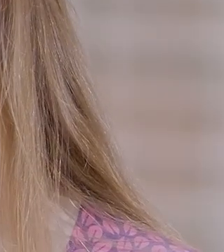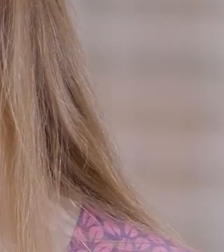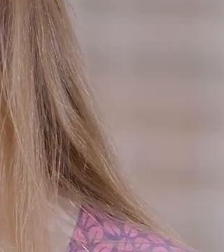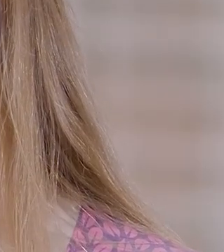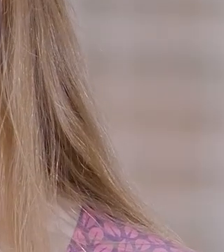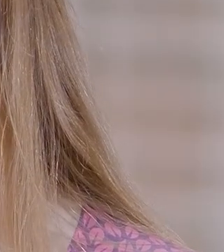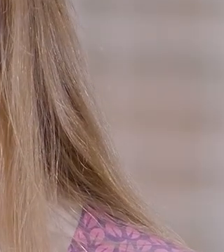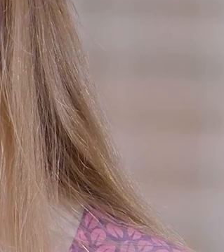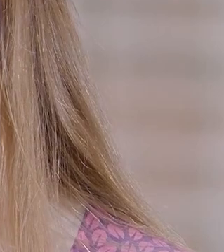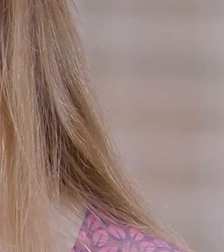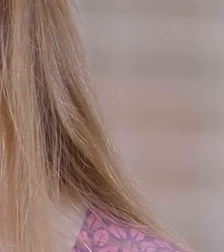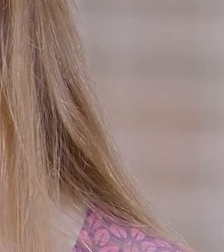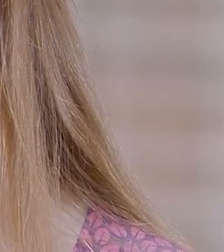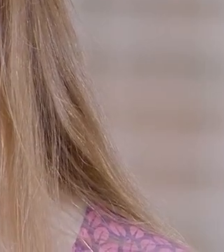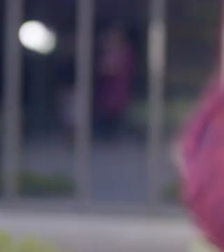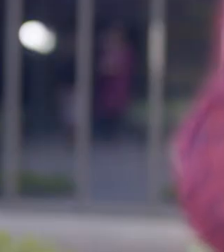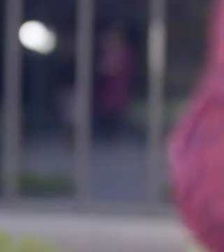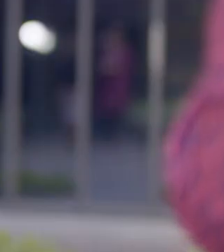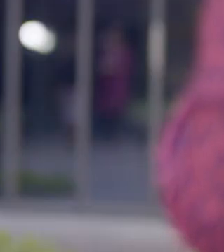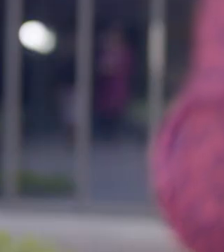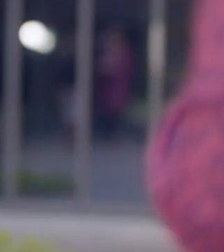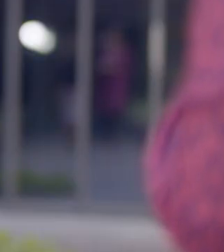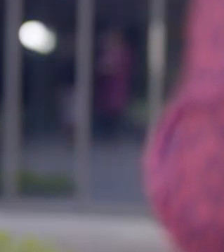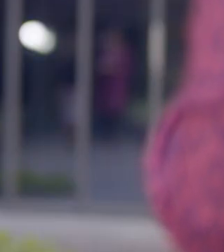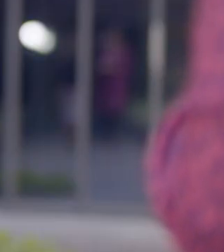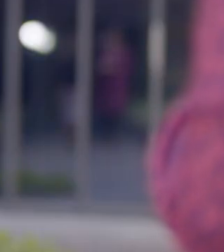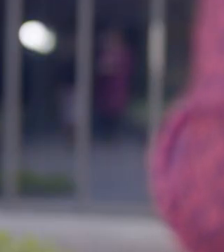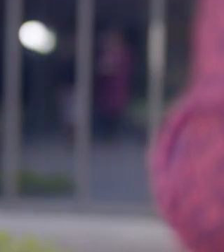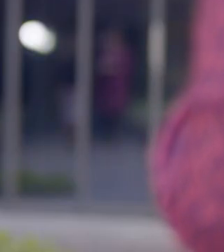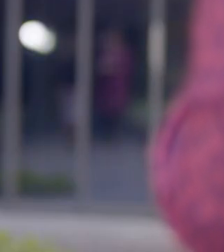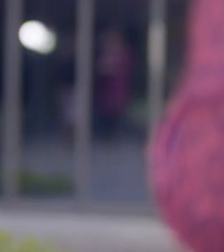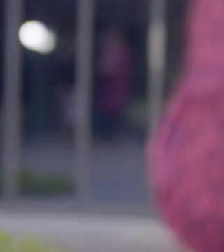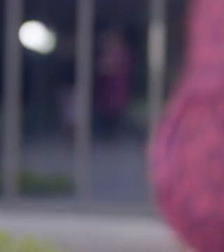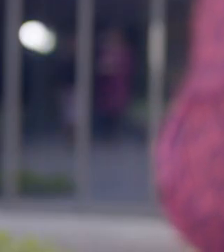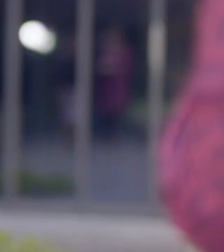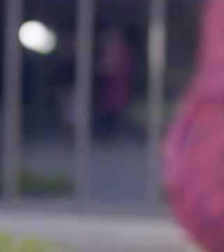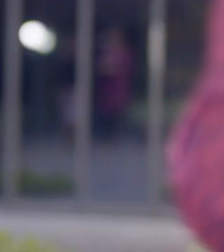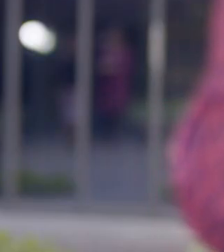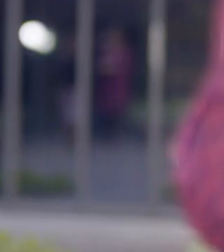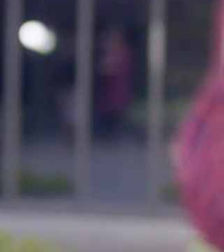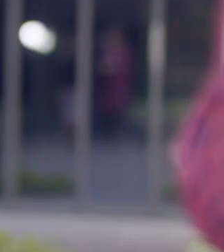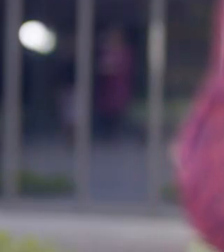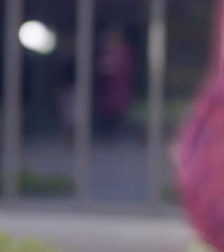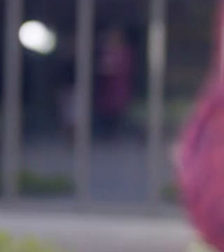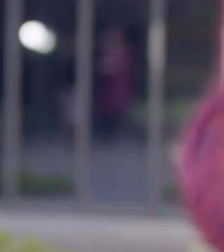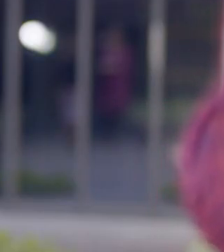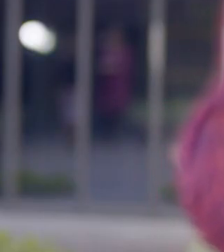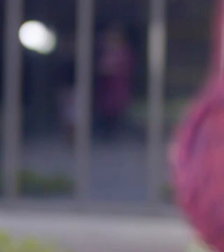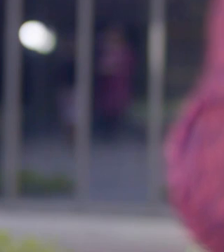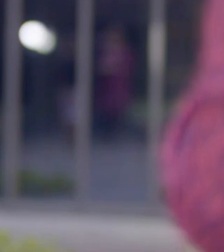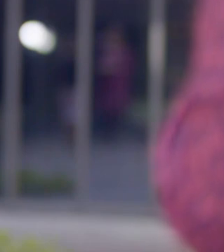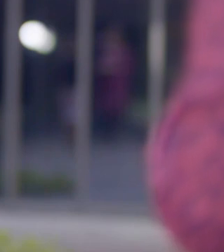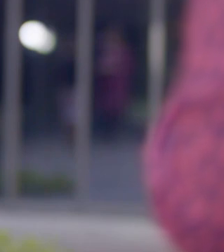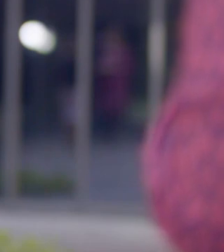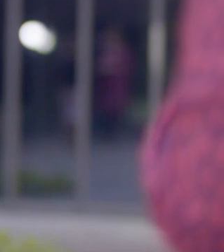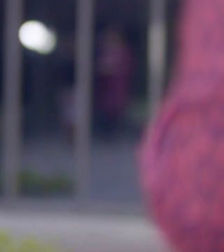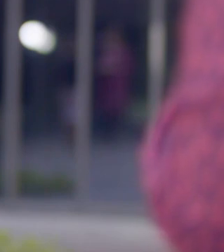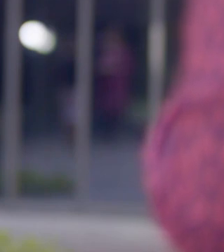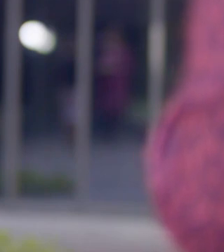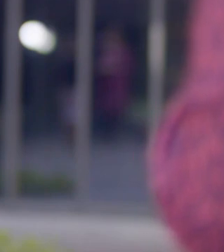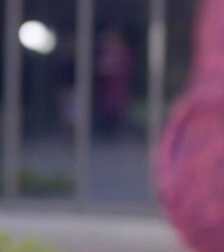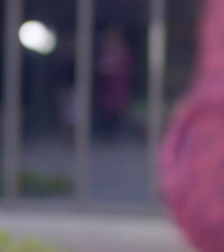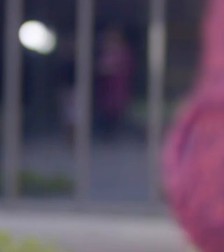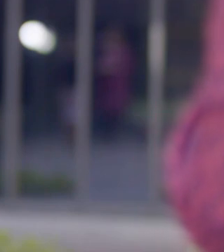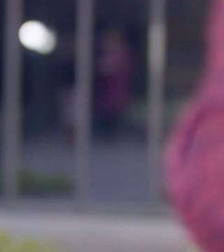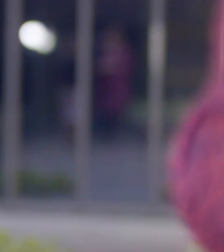które są dostępne na naszej stronie. Wszystkich zainteresowanych zaplanowaniem swojej ścieżki kariery już teraz zachęcamy do wysłuchania podcastów Biura